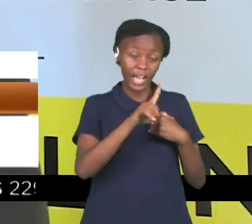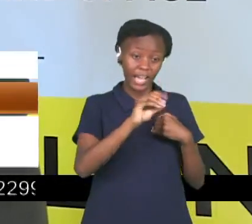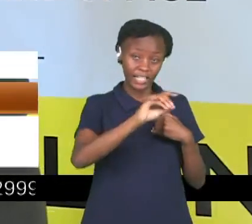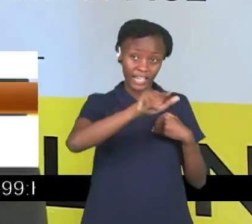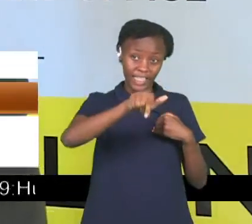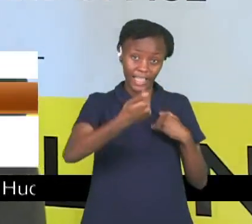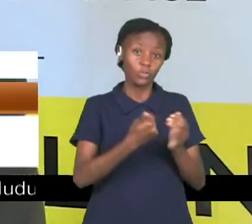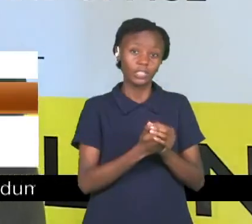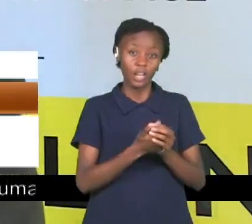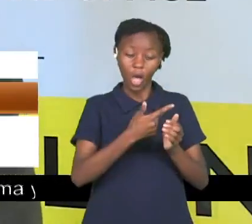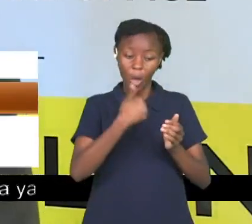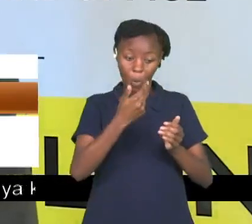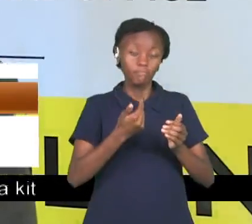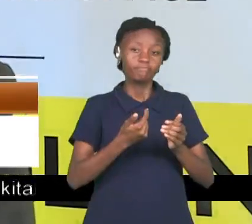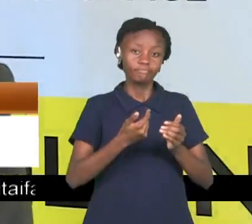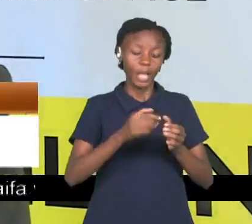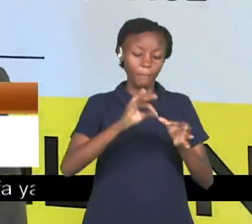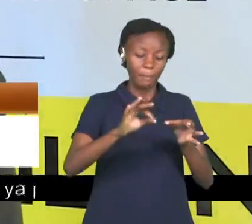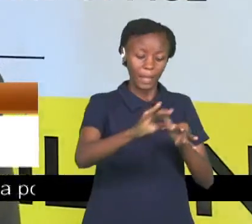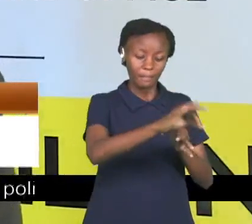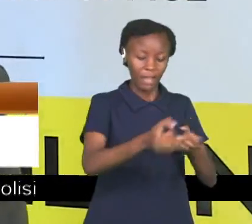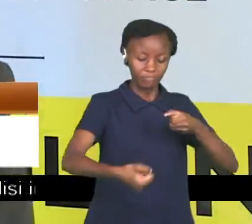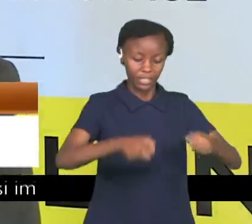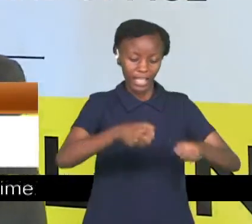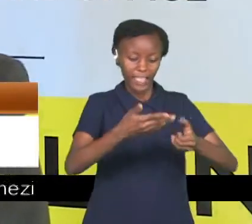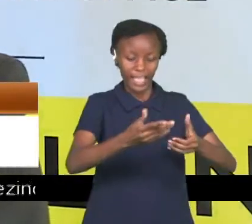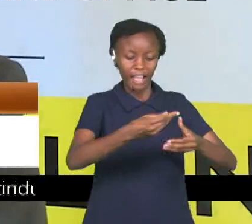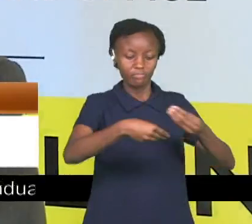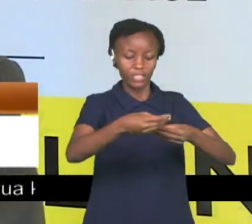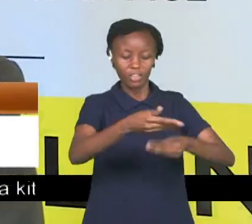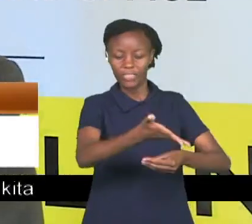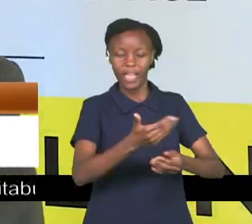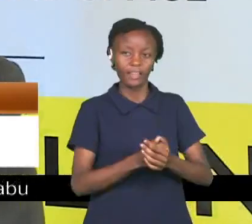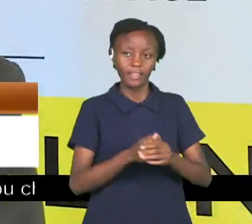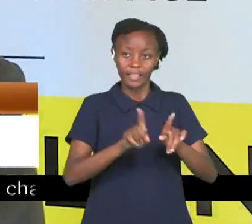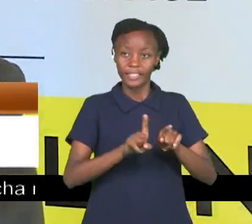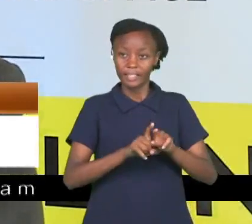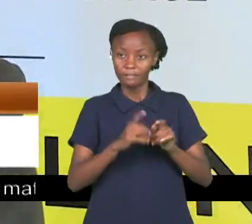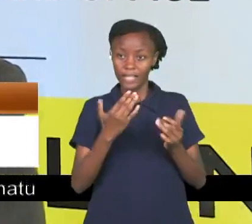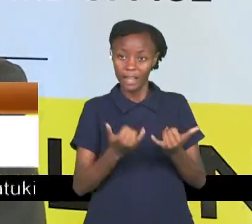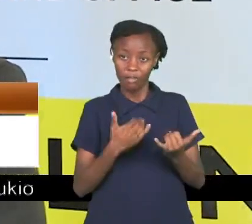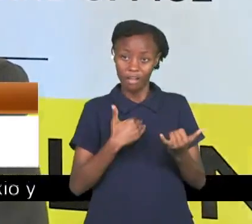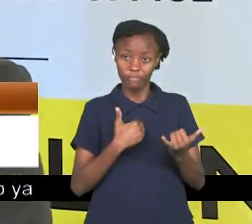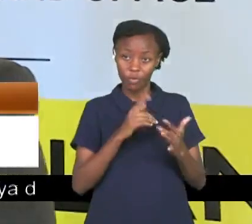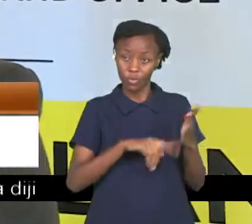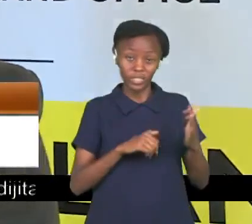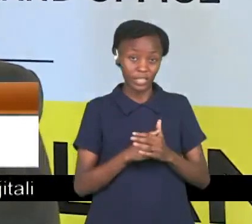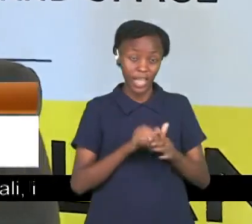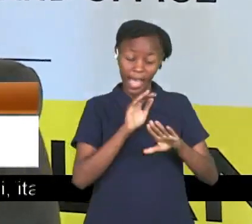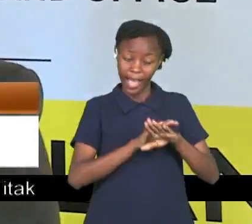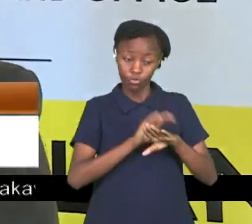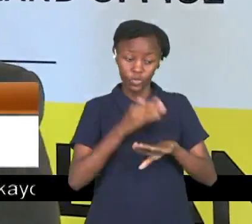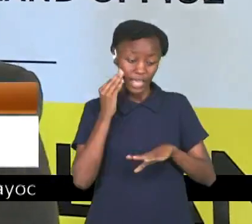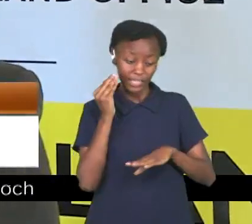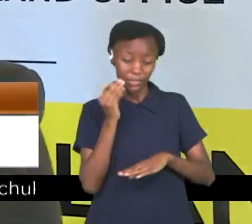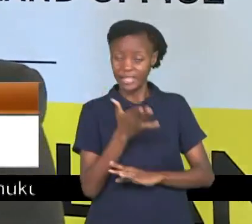cook stoves distributed to homes in Somaliland, and that's only growing. So we've found that we've had quite a good experience,